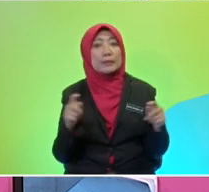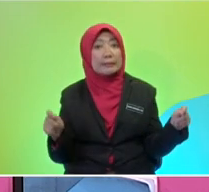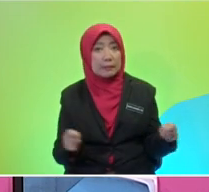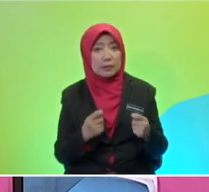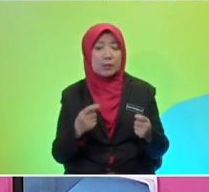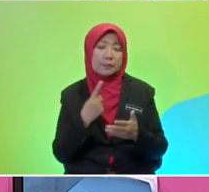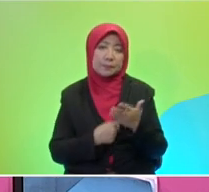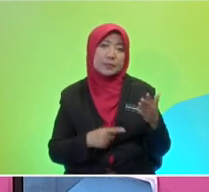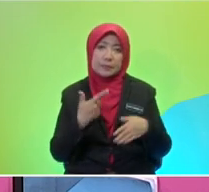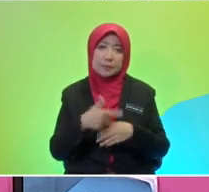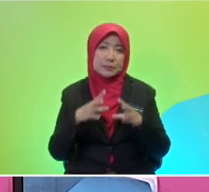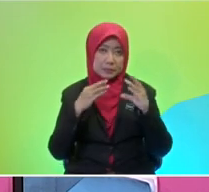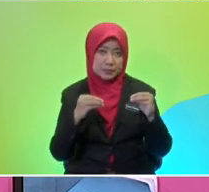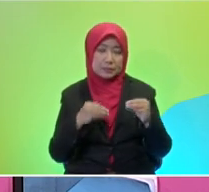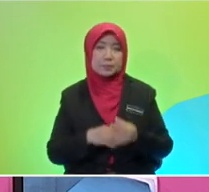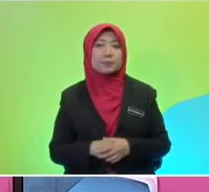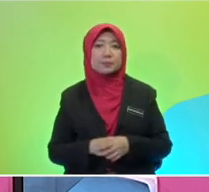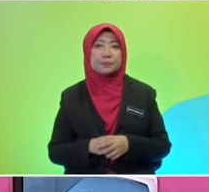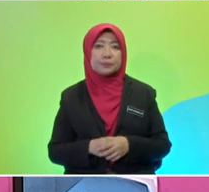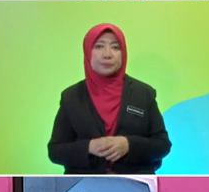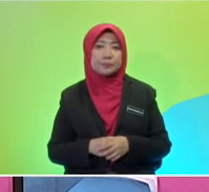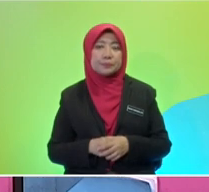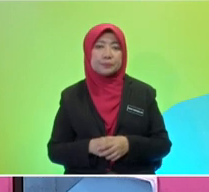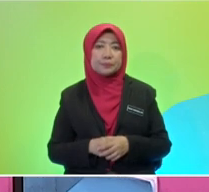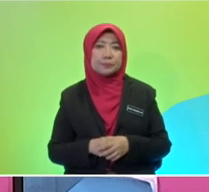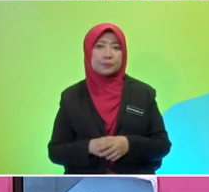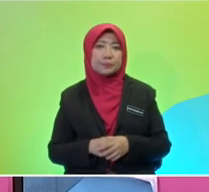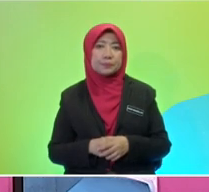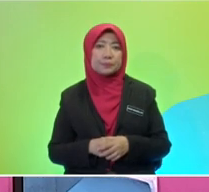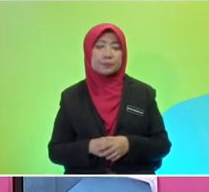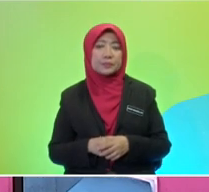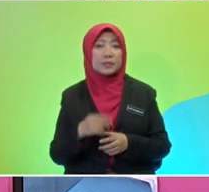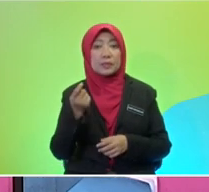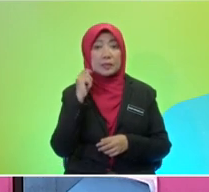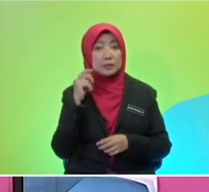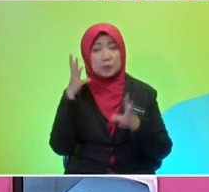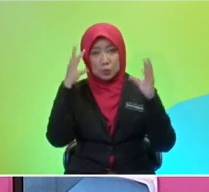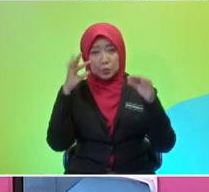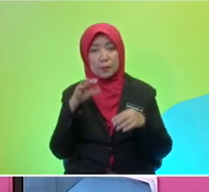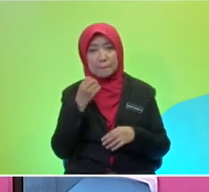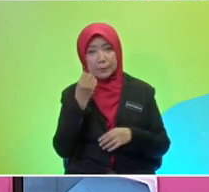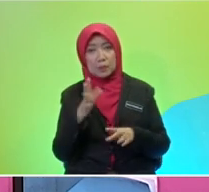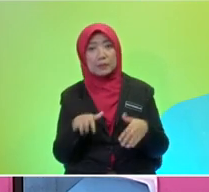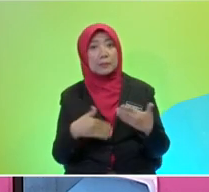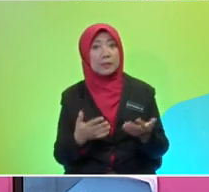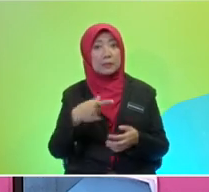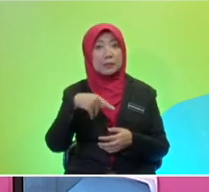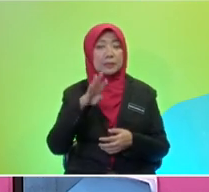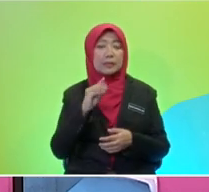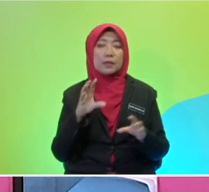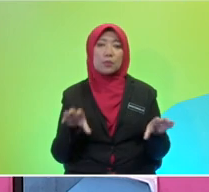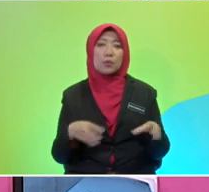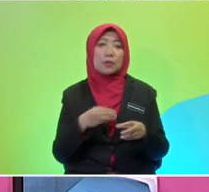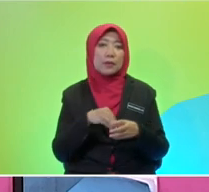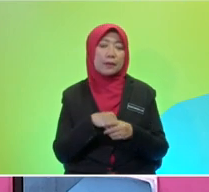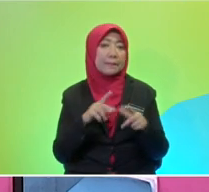sulit secepat yang mungkin Oke ini yang cegukan tadi Bagaimana pencak silat dijalankan dalam